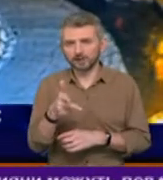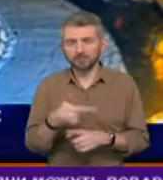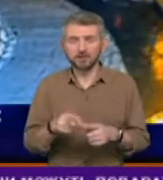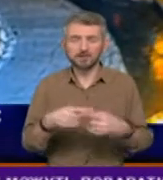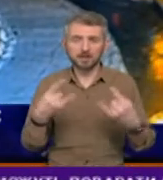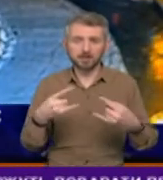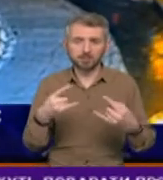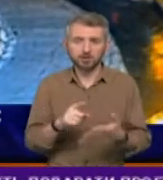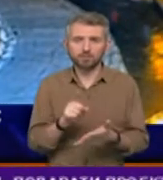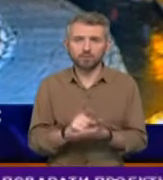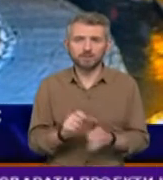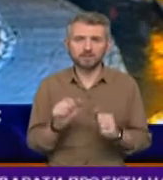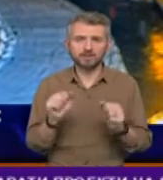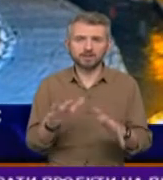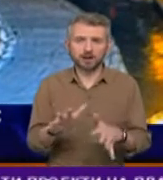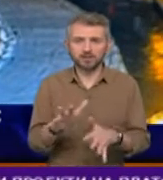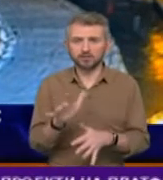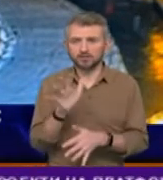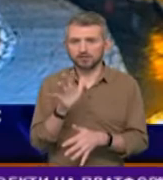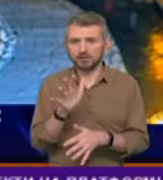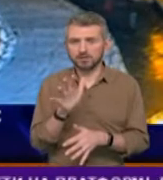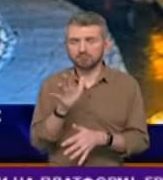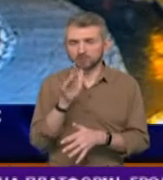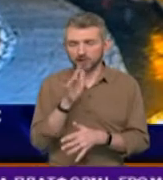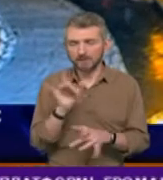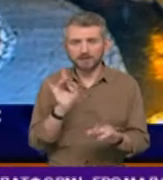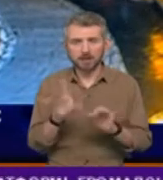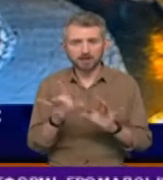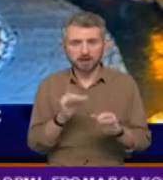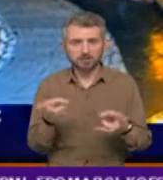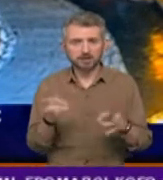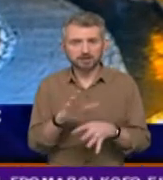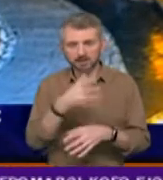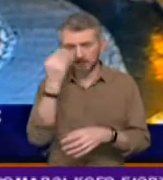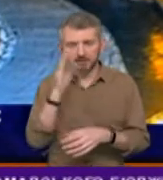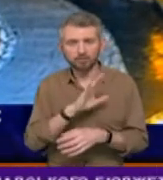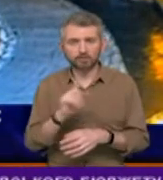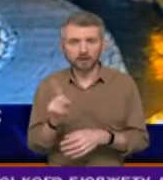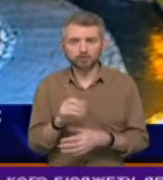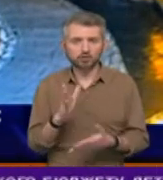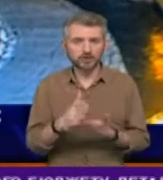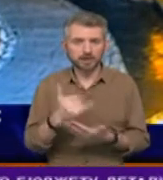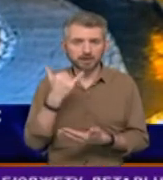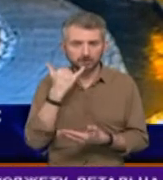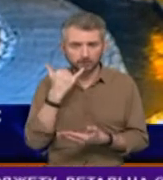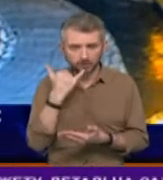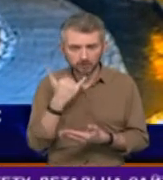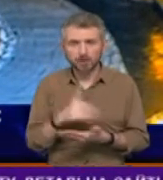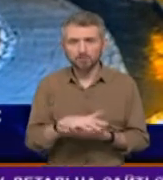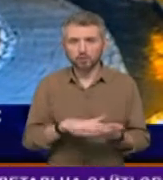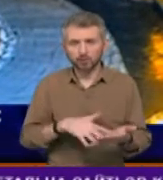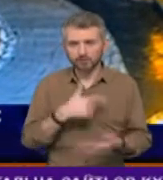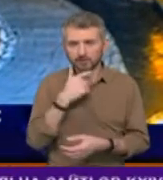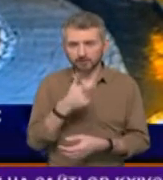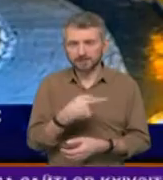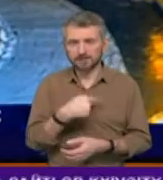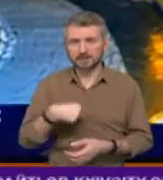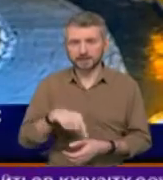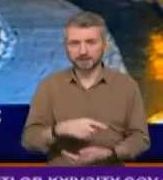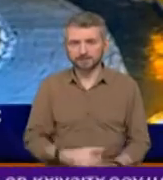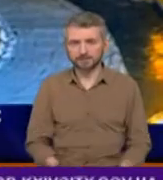Потім учні, які з таких територій, вони можуть подавати документи в сканованому вигляді на адреси регіональних